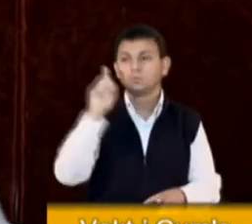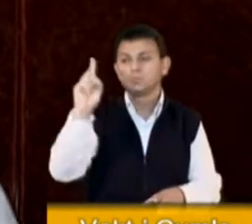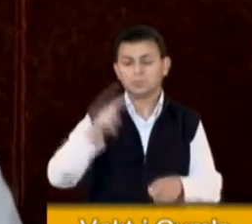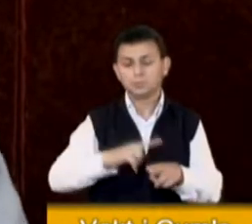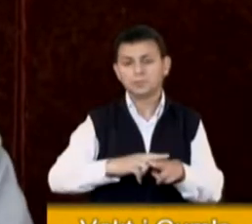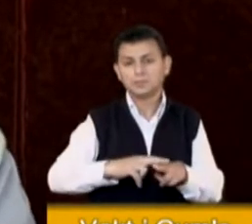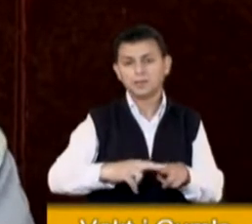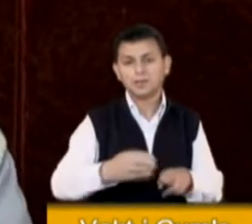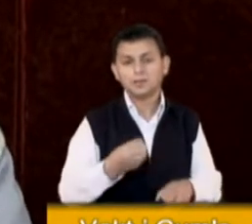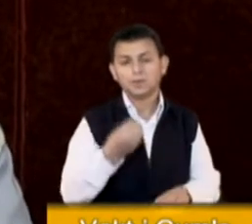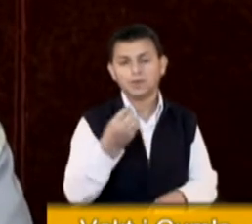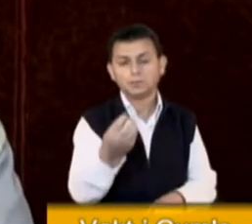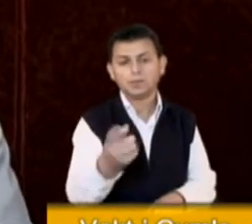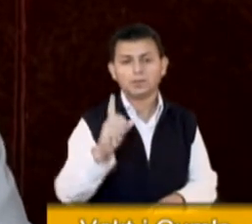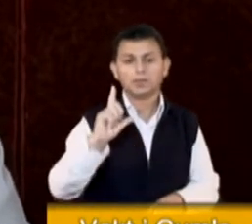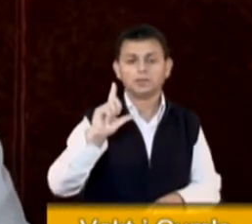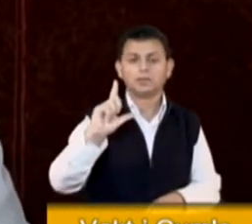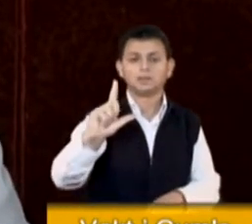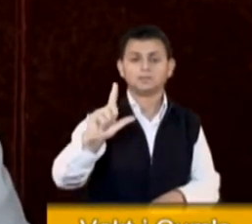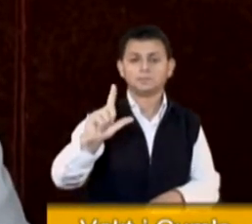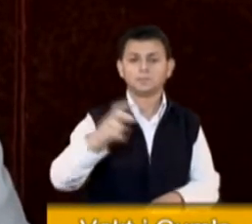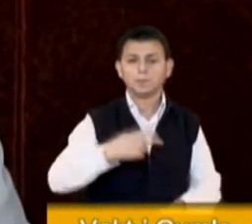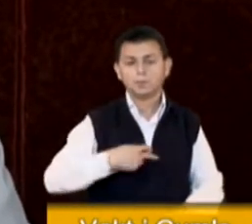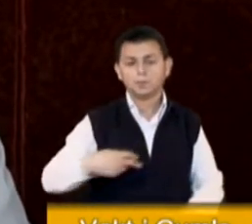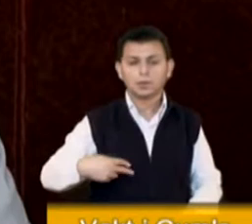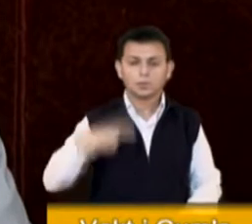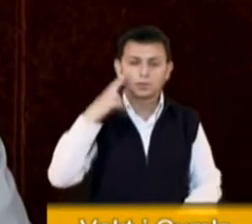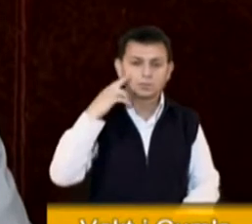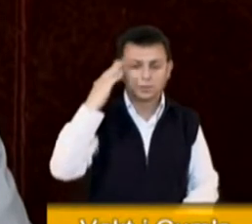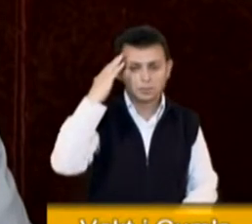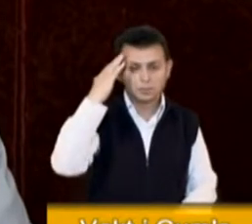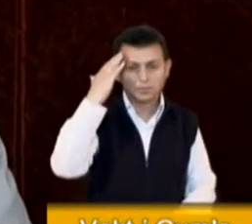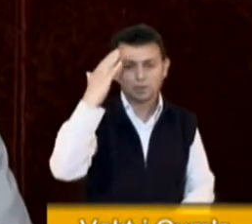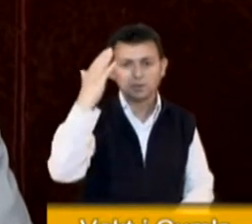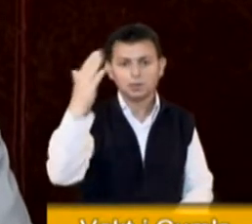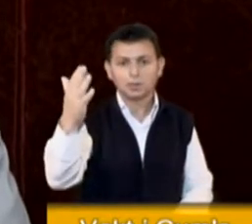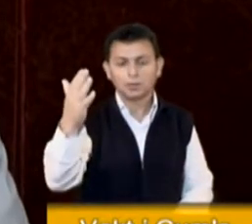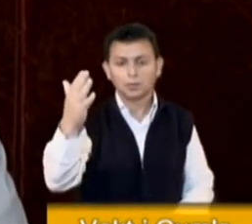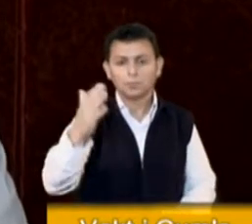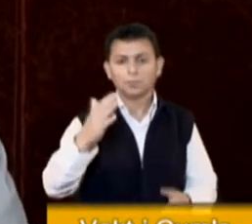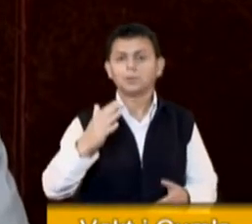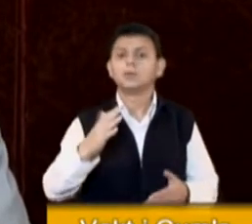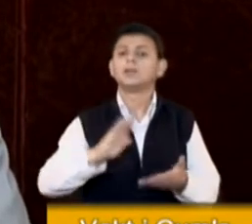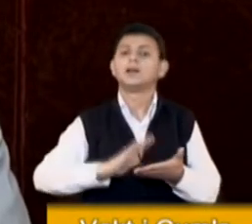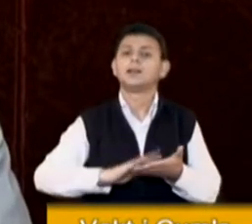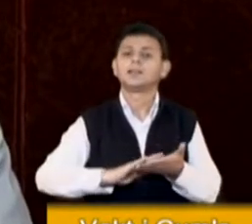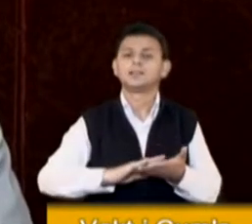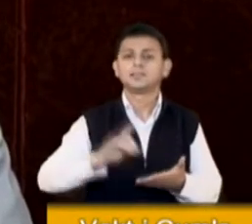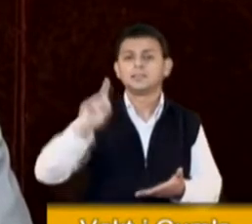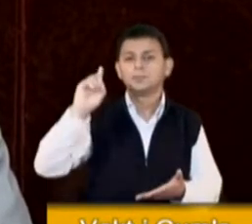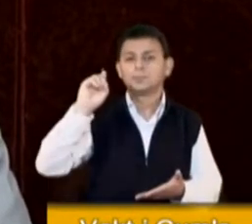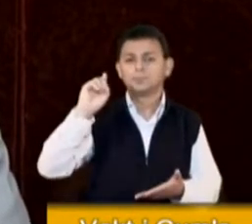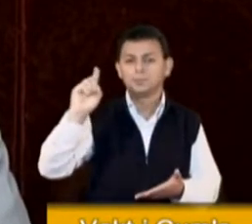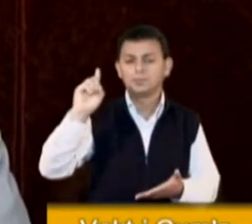misalle bitireceğim. Abdullah İbni Mesud radıyallahu anh,